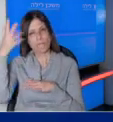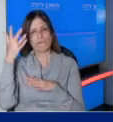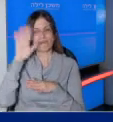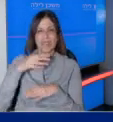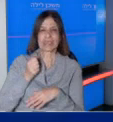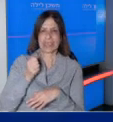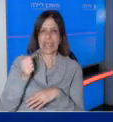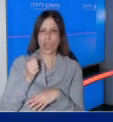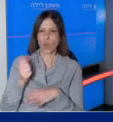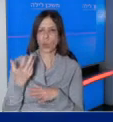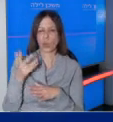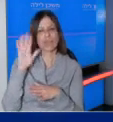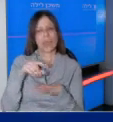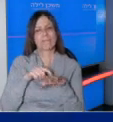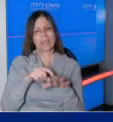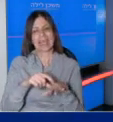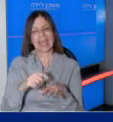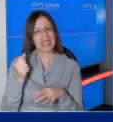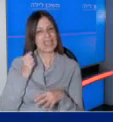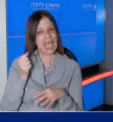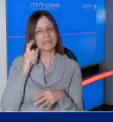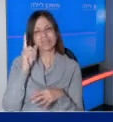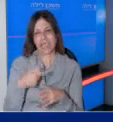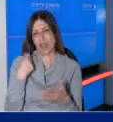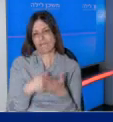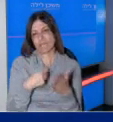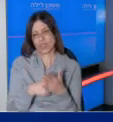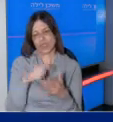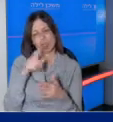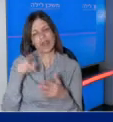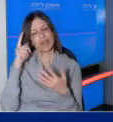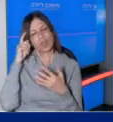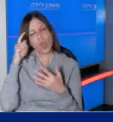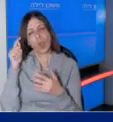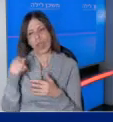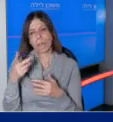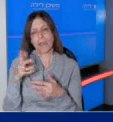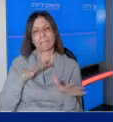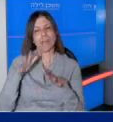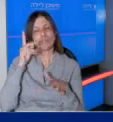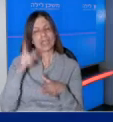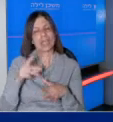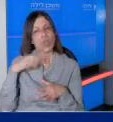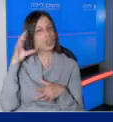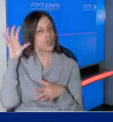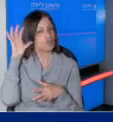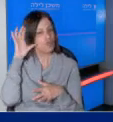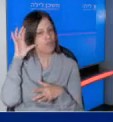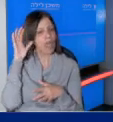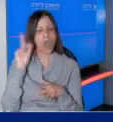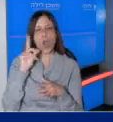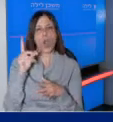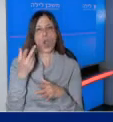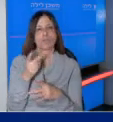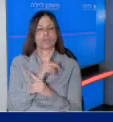ועל התיירות ועל המדריכי תיירים. צריך לפצות אותם, צריך לדאוג להם. הממשלה צריכה להיות קשובה להם, לא להיות